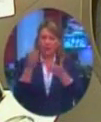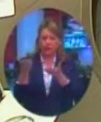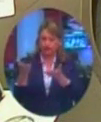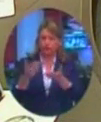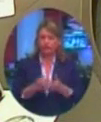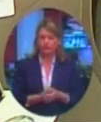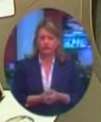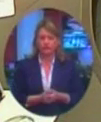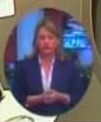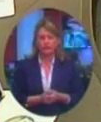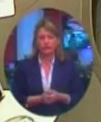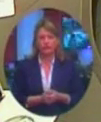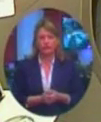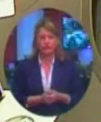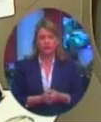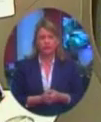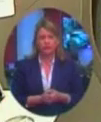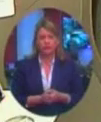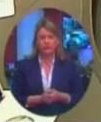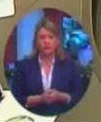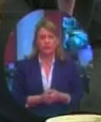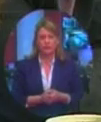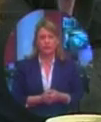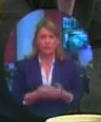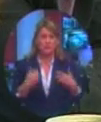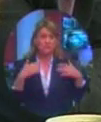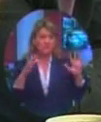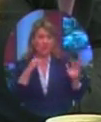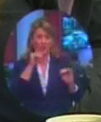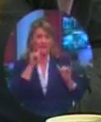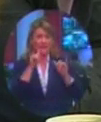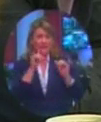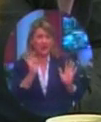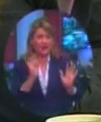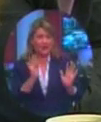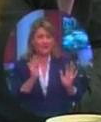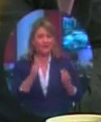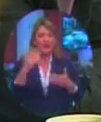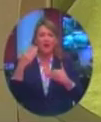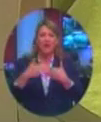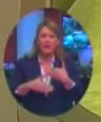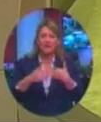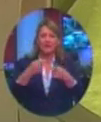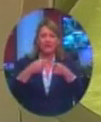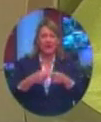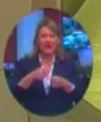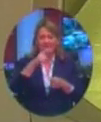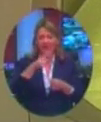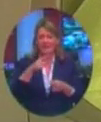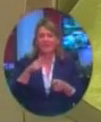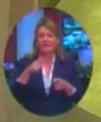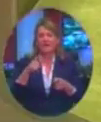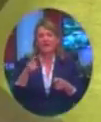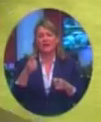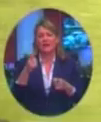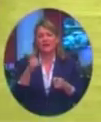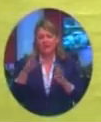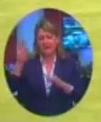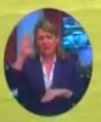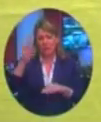לכל מי שרוצה לצעוק. לא, דווקא אני לא רוצה. בסופו של דבר הצביעו חברי ועדת הכנסת על הקמת הוועדה